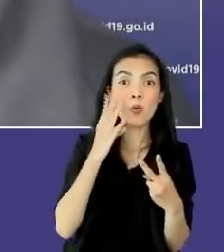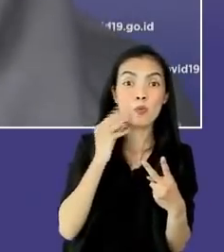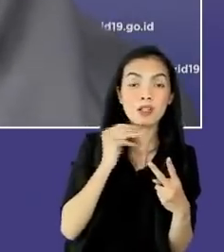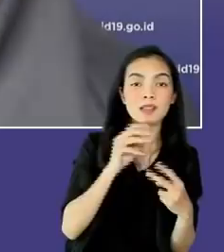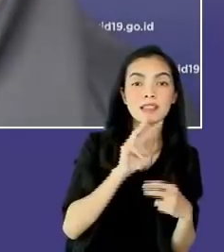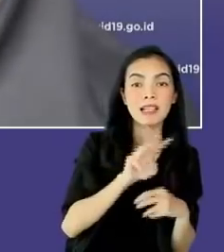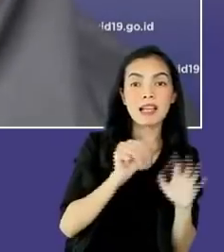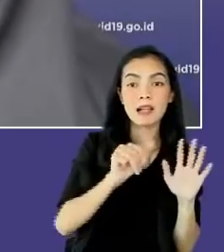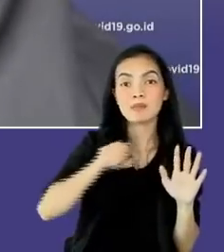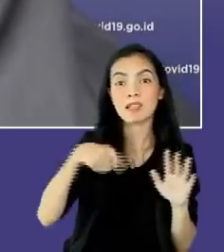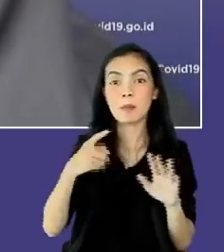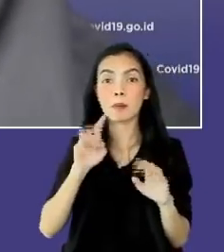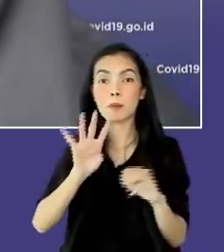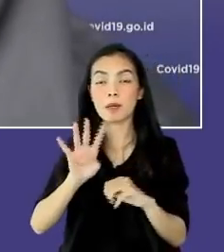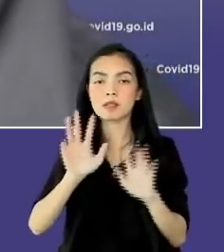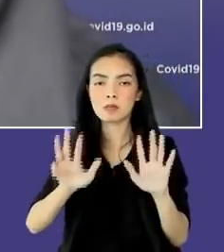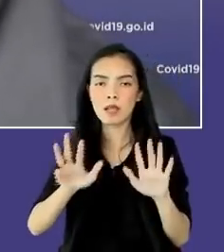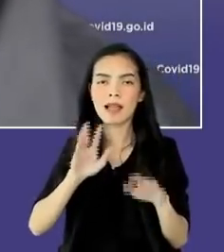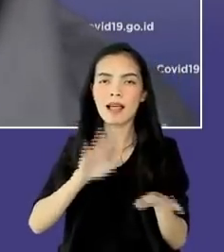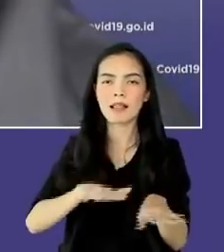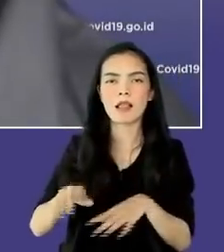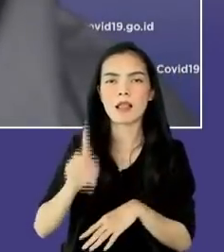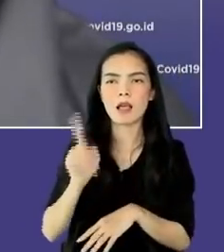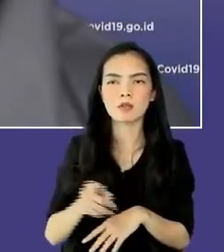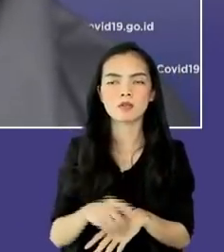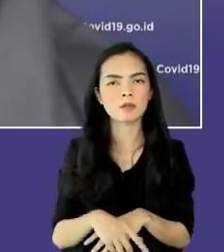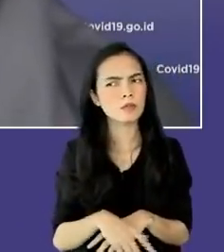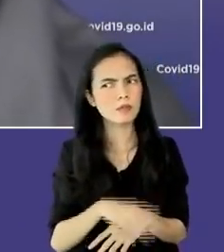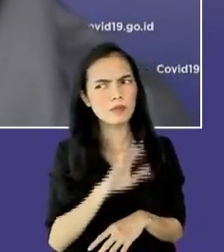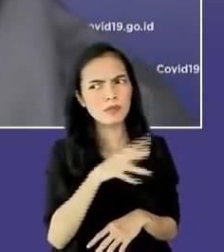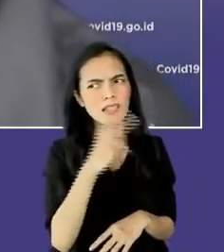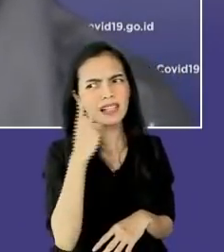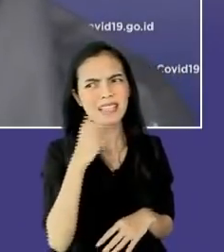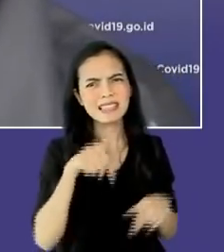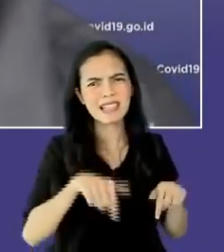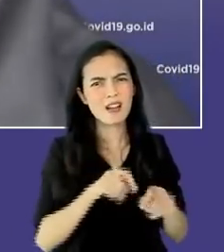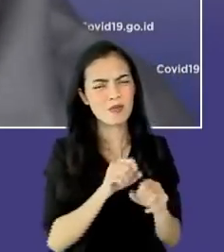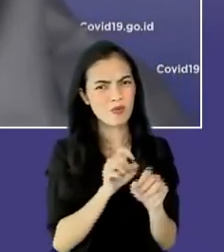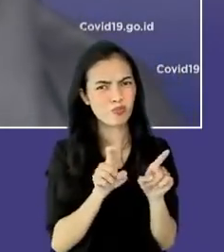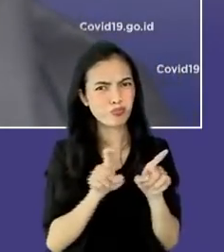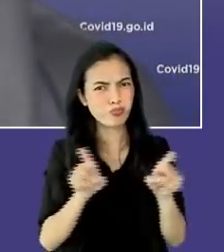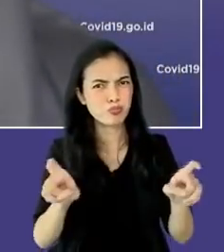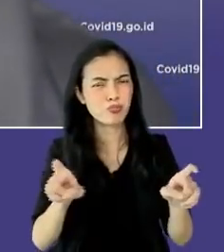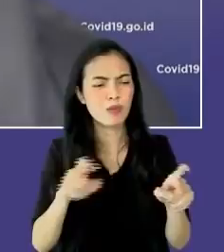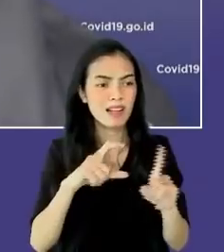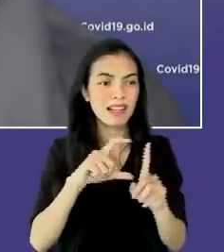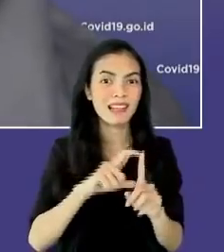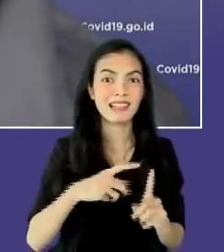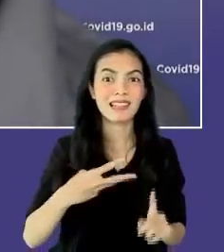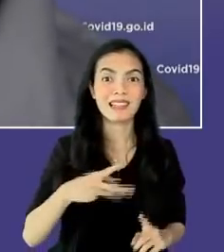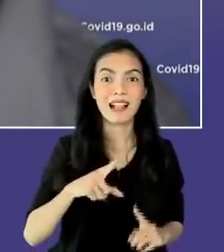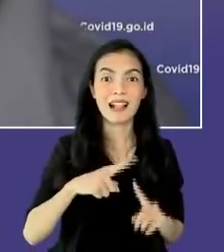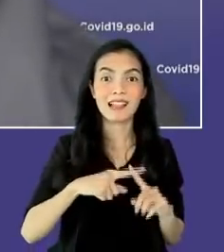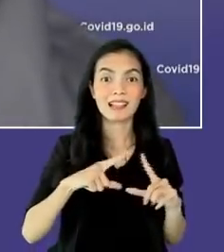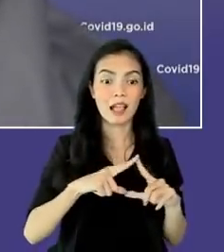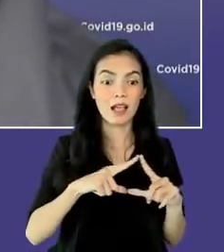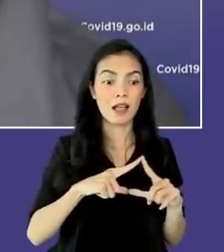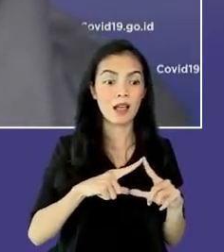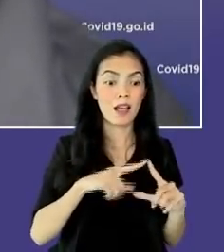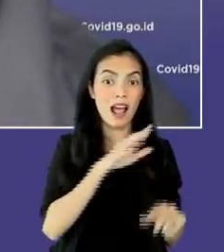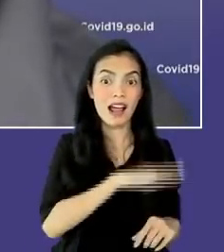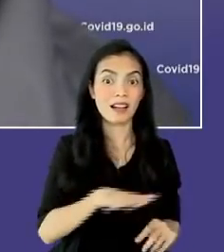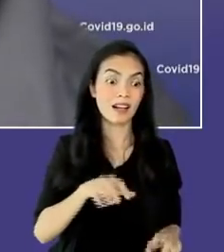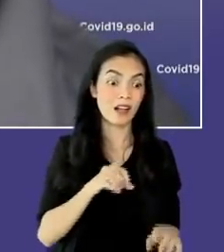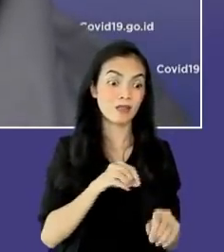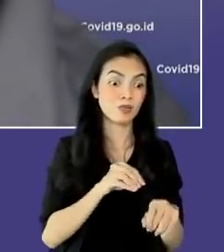kita kan mengerti bahwa varian Delta ini sekarang ya dia memang lebih banyak varian Delta yang kita dapatkan ya. Si varian Delta ini kan juga menyerang anak-anak